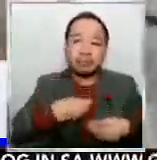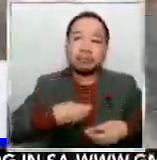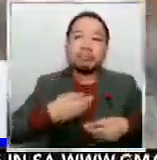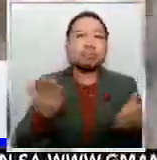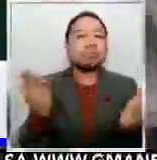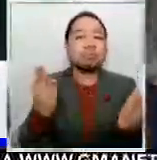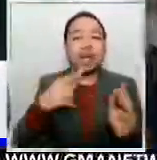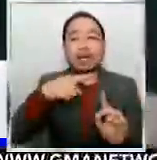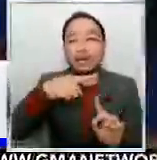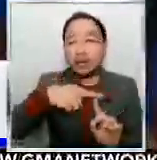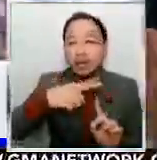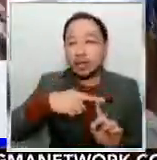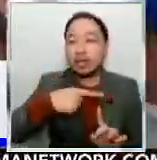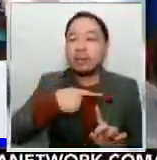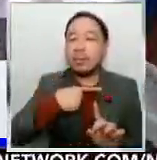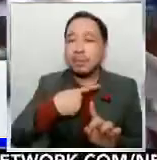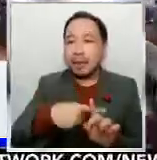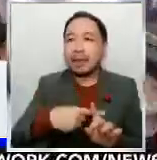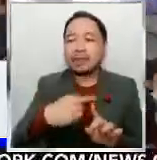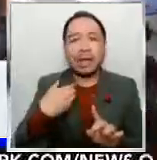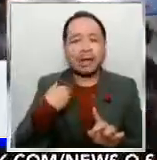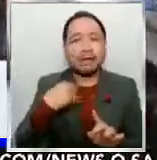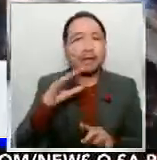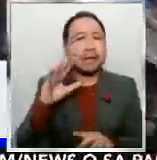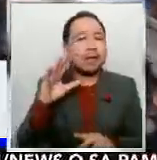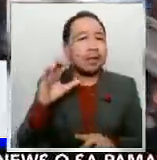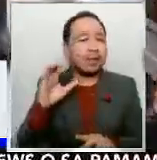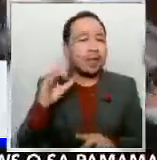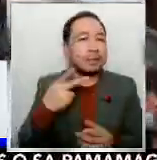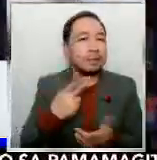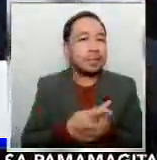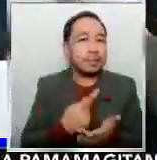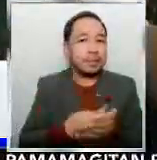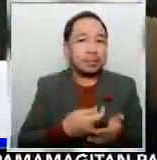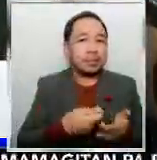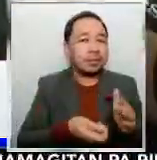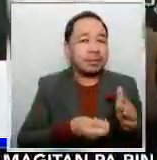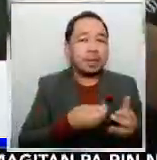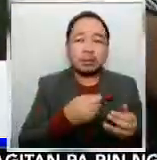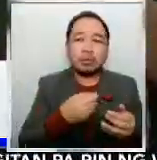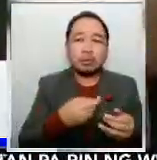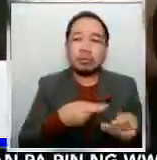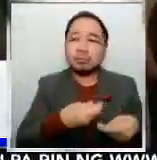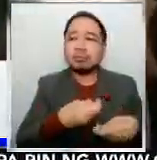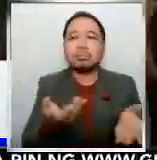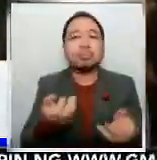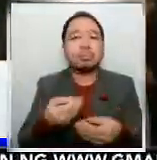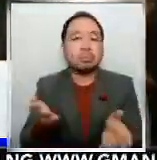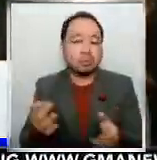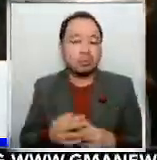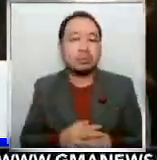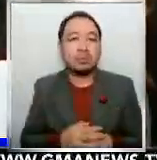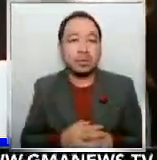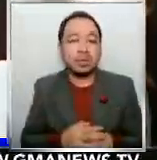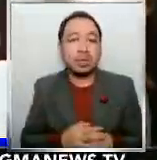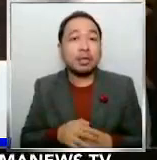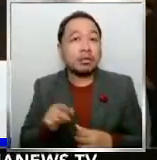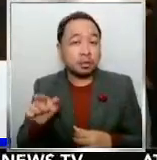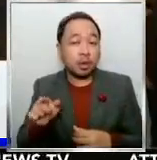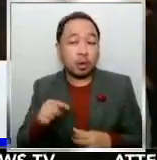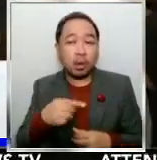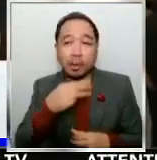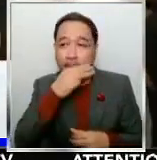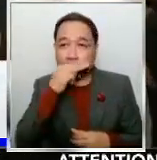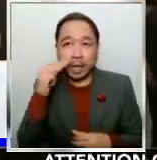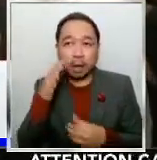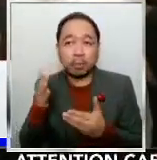ng mga 500 piso si Pacquiao sa mga nasa kalsada. Nag-courtesy call rin si Pacquiao sa mga lokal na opisyal